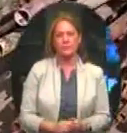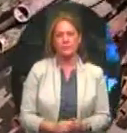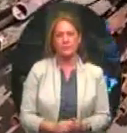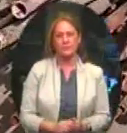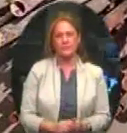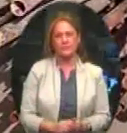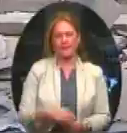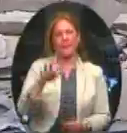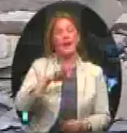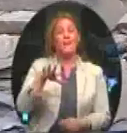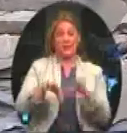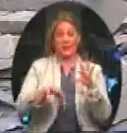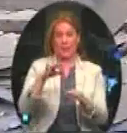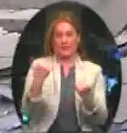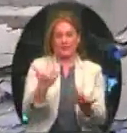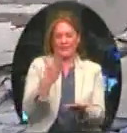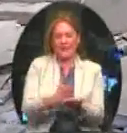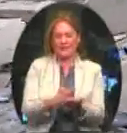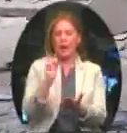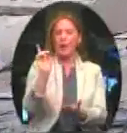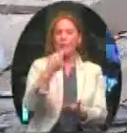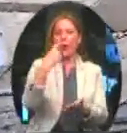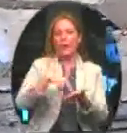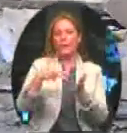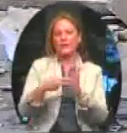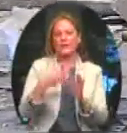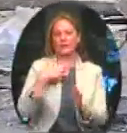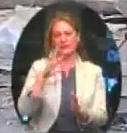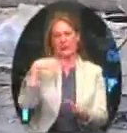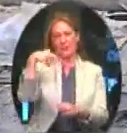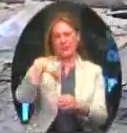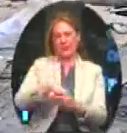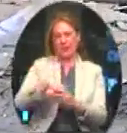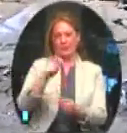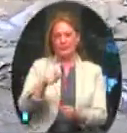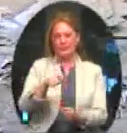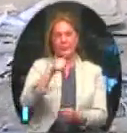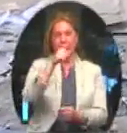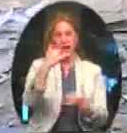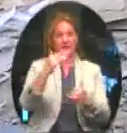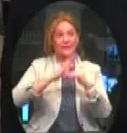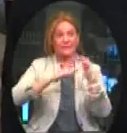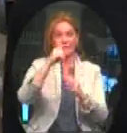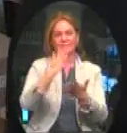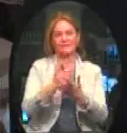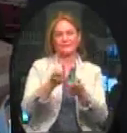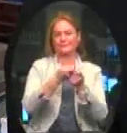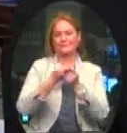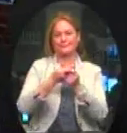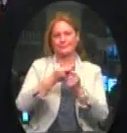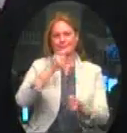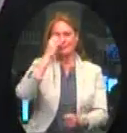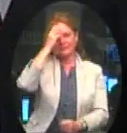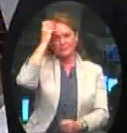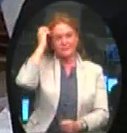מערכת הבחירות בעיצומה, כל הפוליטיקאים רוצים להיות חלק מהכנסת ה-20, משכן הכנסת כבר נערך. על פי החלטה של יושב